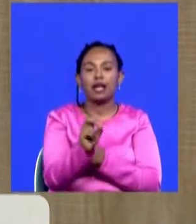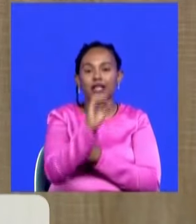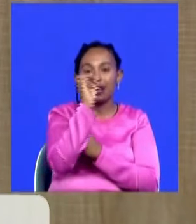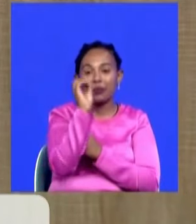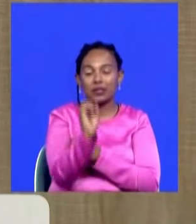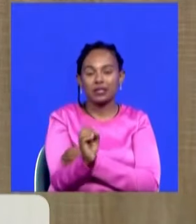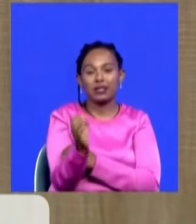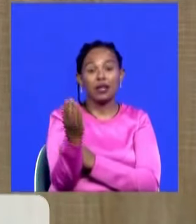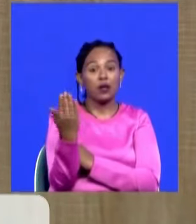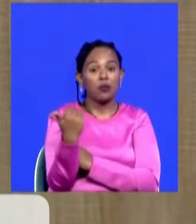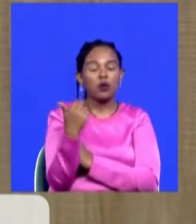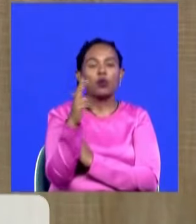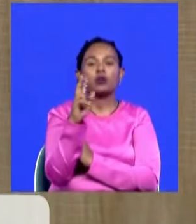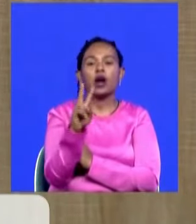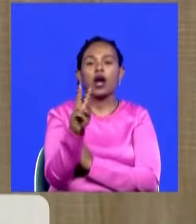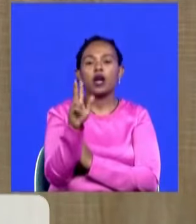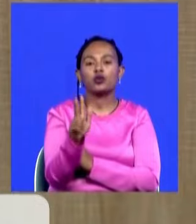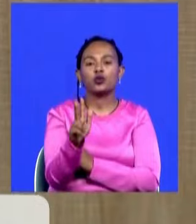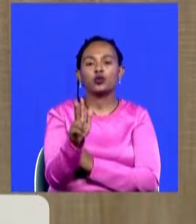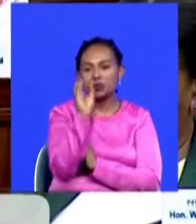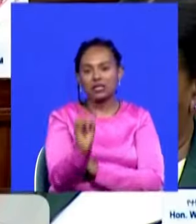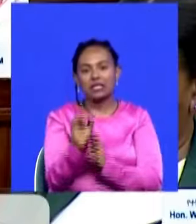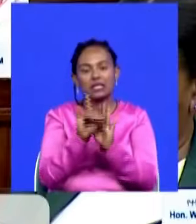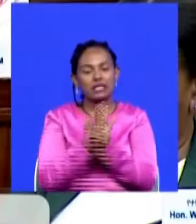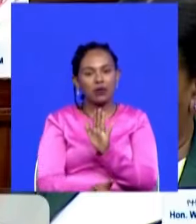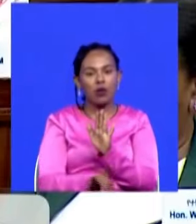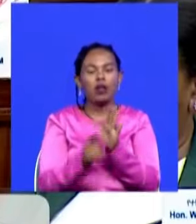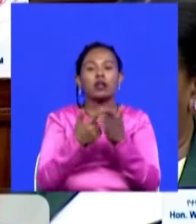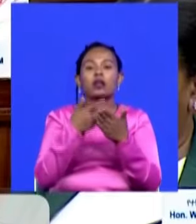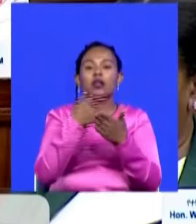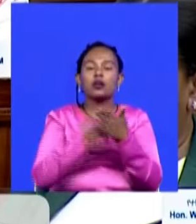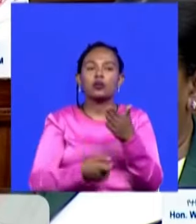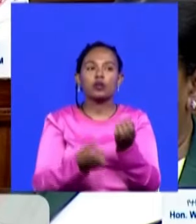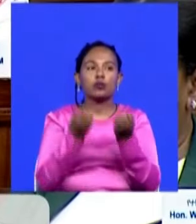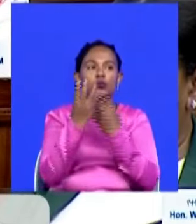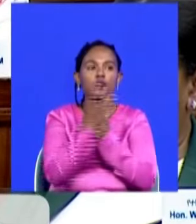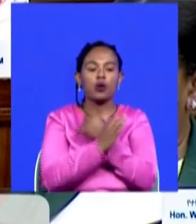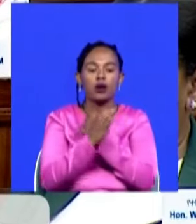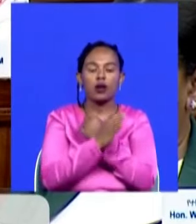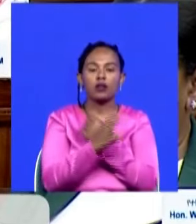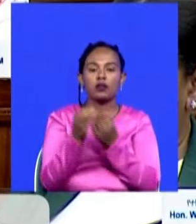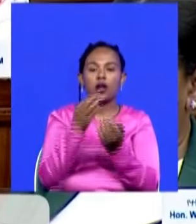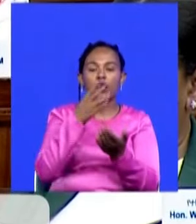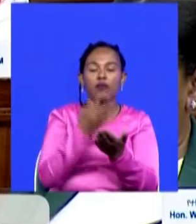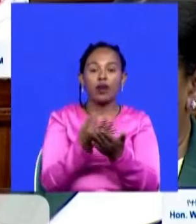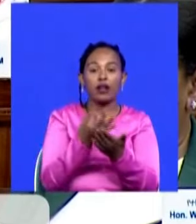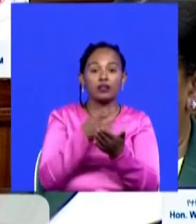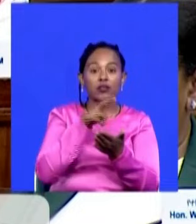የነበረው ወደ 23% ዝቅ ብሏል። ይህንን ውጤት ብዙ ሀገራት እና የፋይናንስ ተቋማት